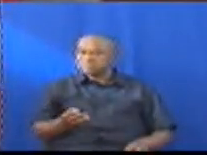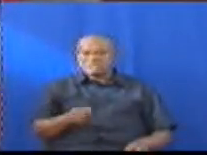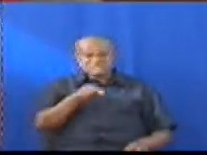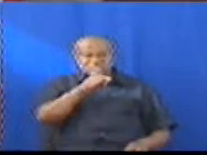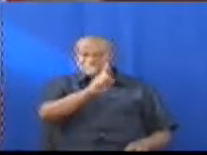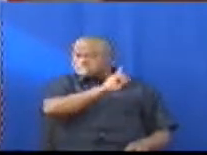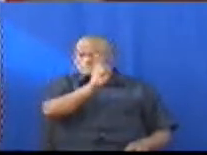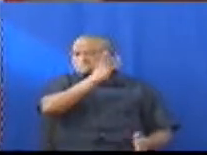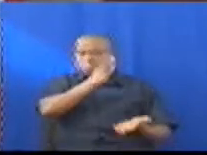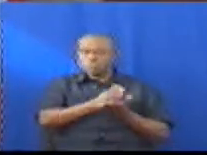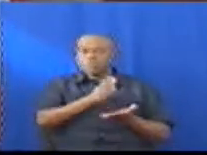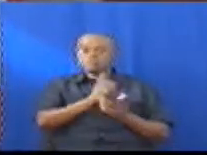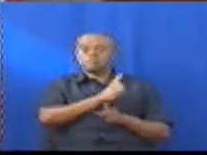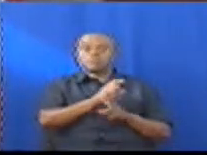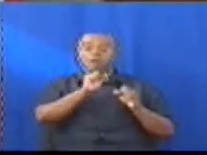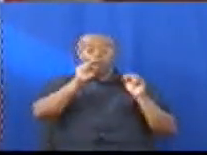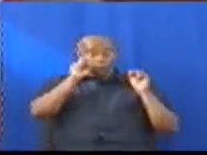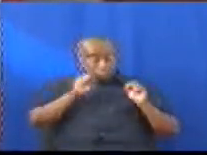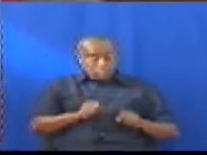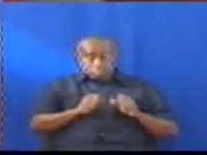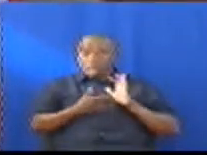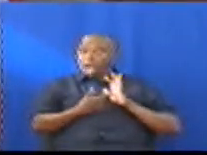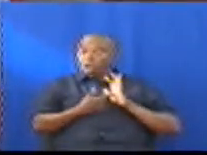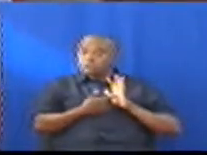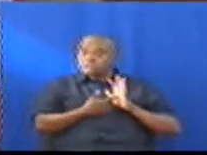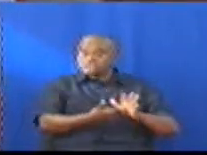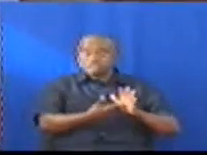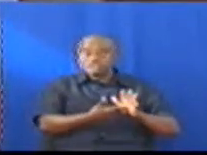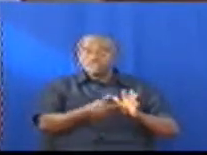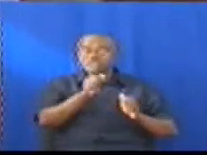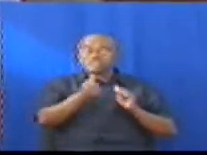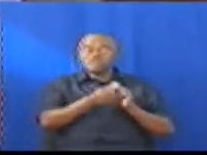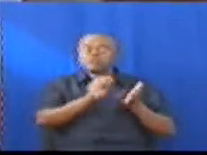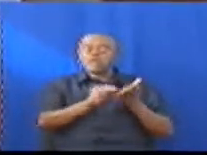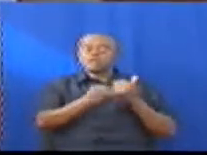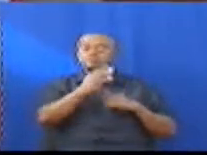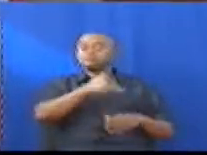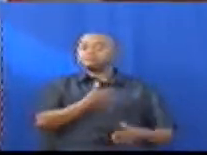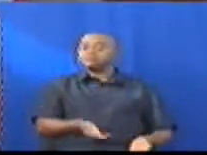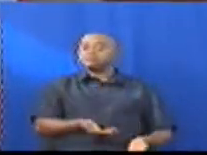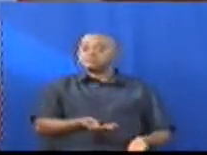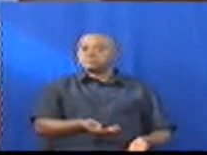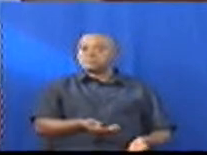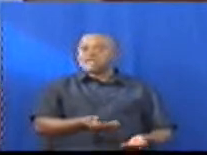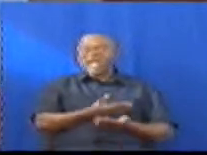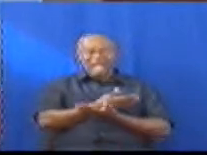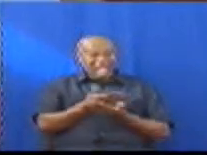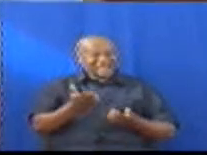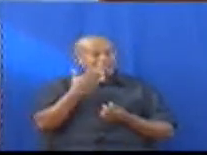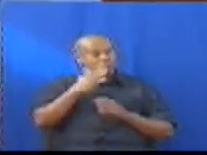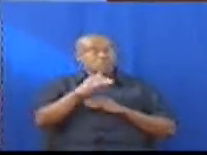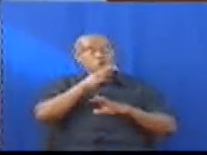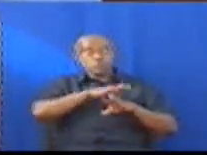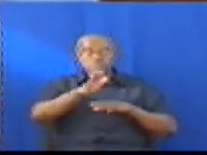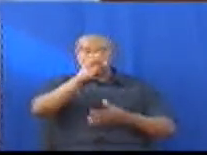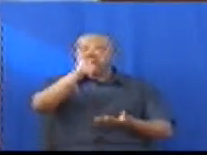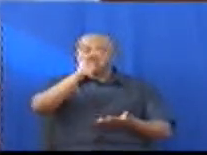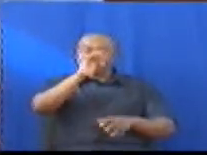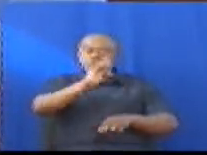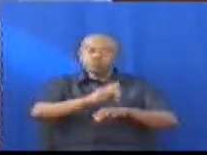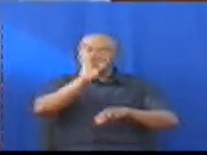proper. Muhimu aoneshe locus. Akishaonesha locus, hana haja ya kusema yeye ameguswa vipi. Ndio maana mahakama